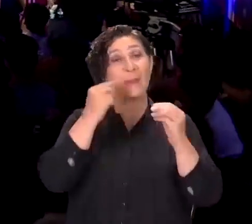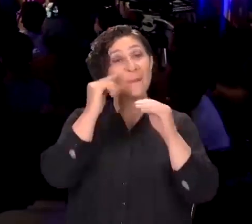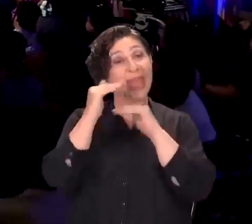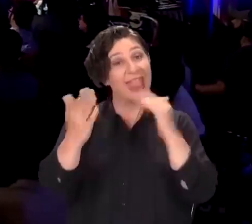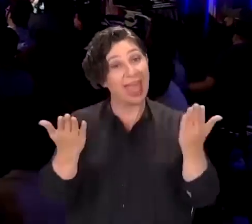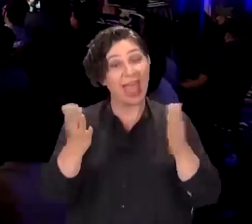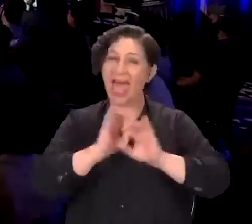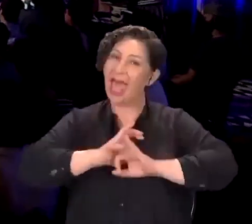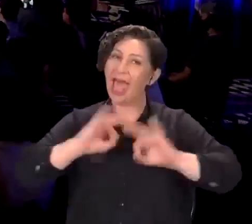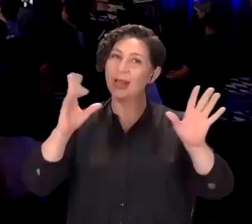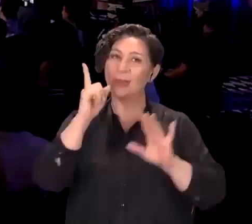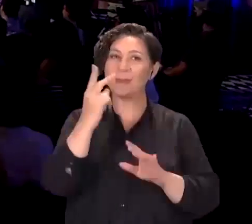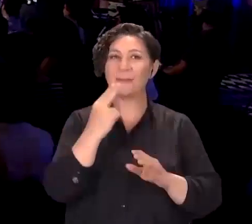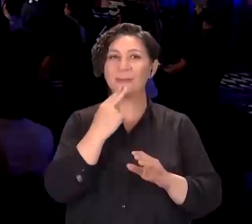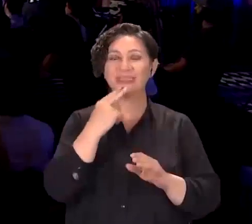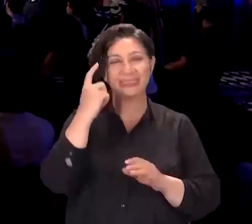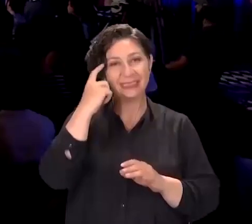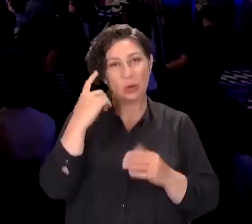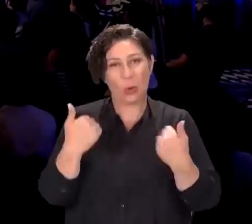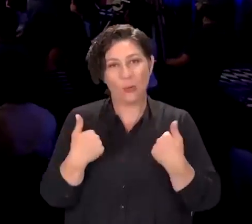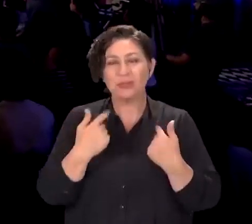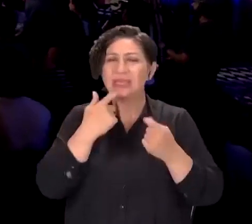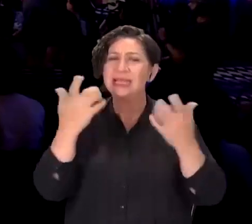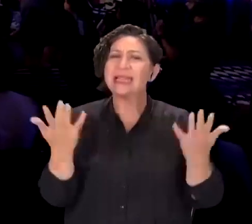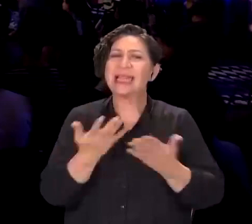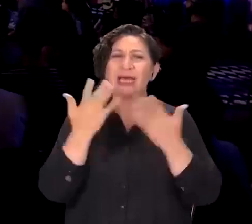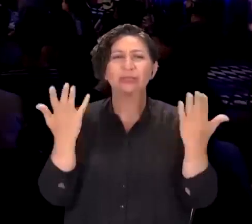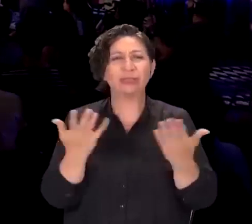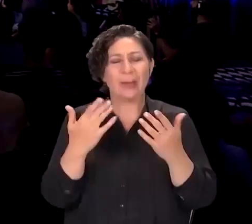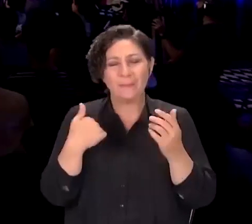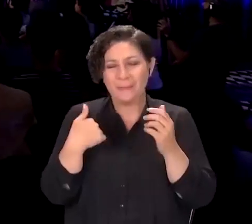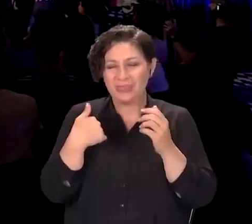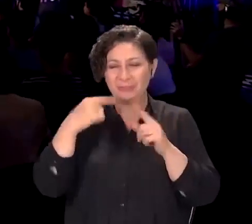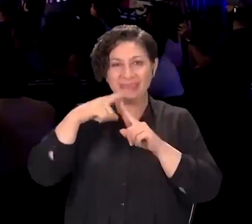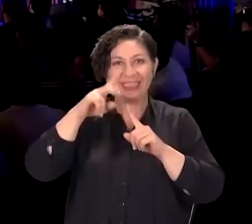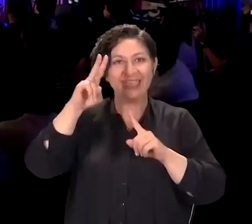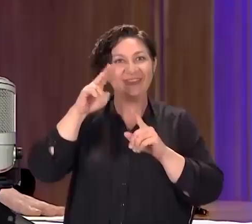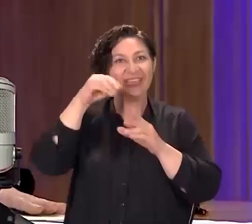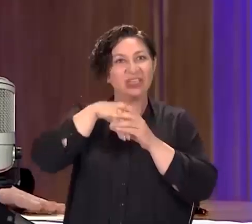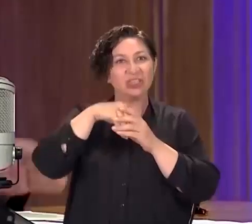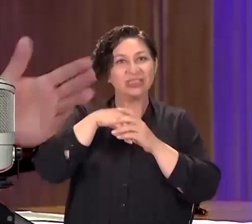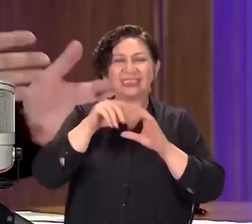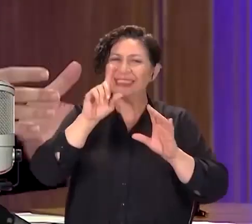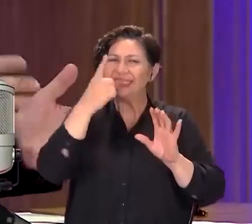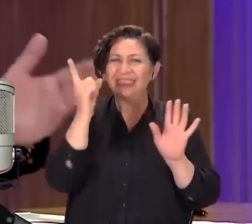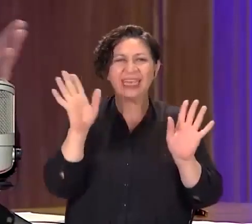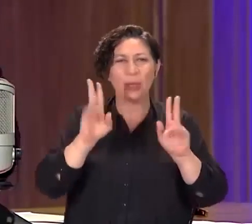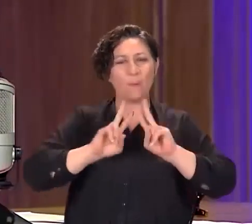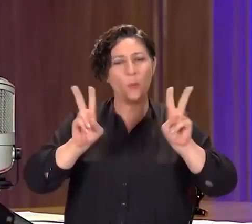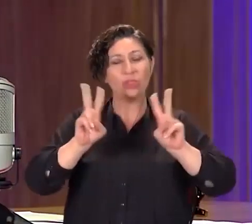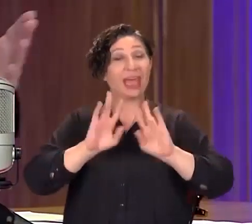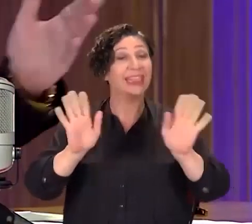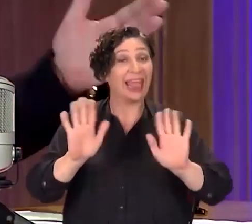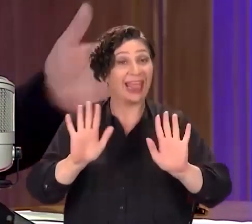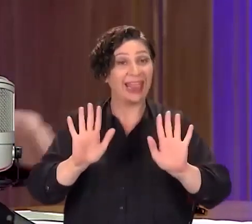Hanımlar, beyler, harikulade bir kız tanıyorum. Yıllarca bizim televizyon sektörümüzde de, sadece moda